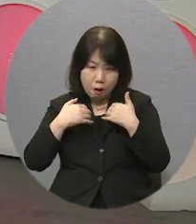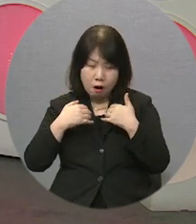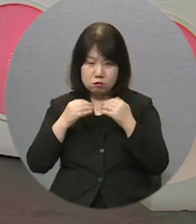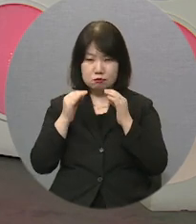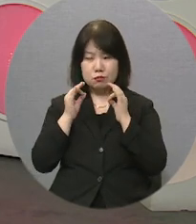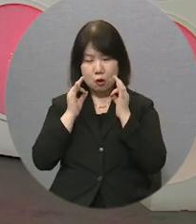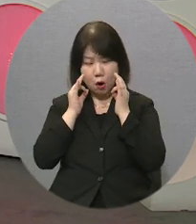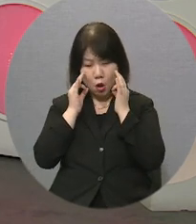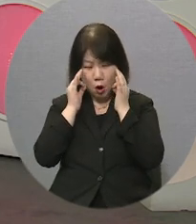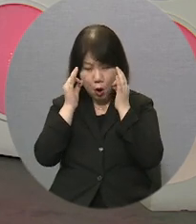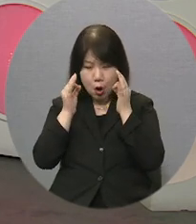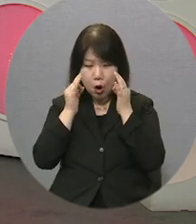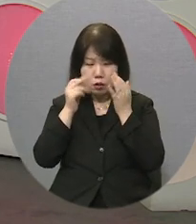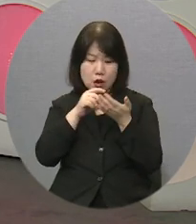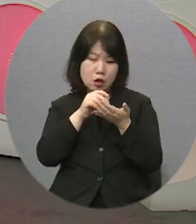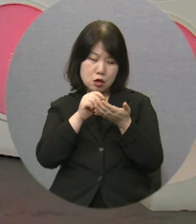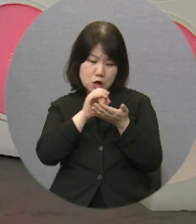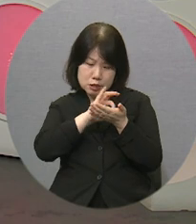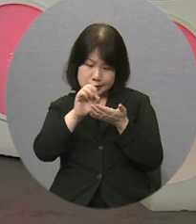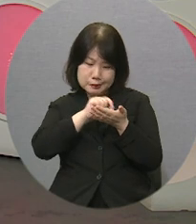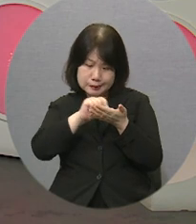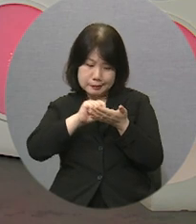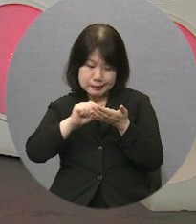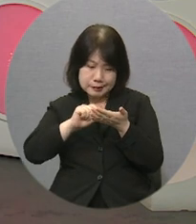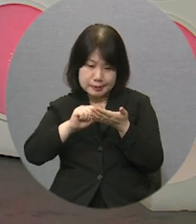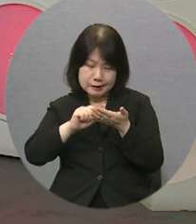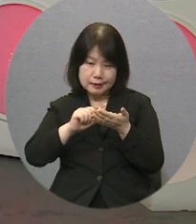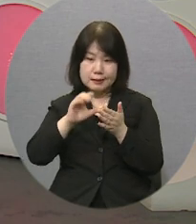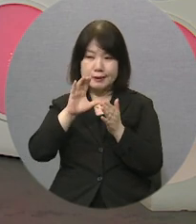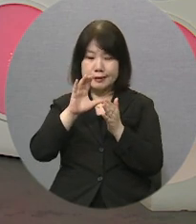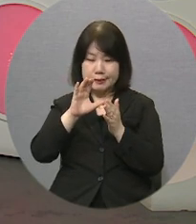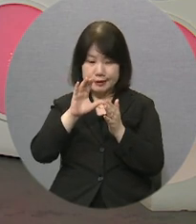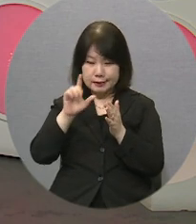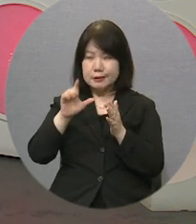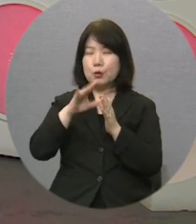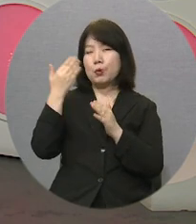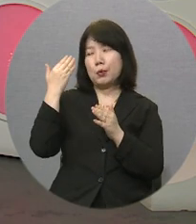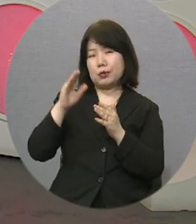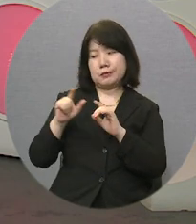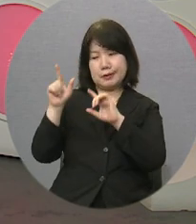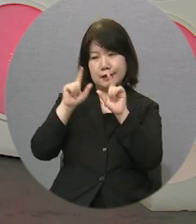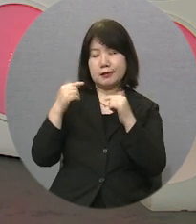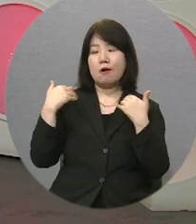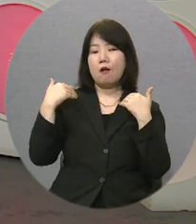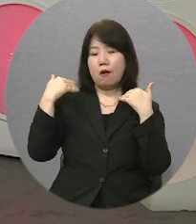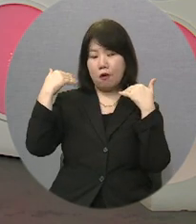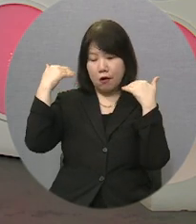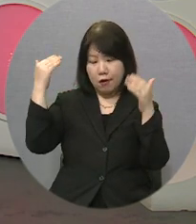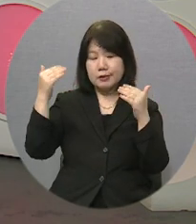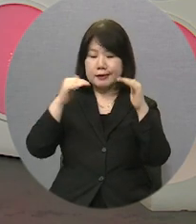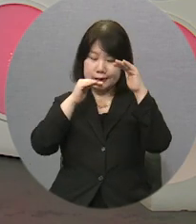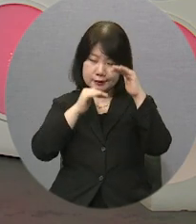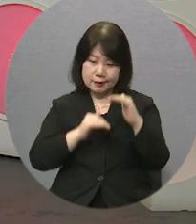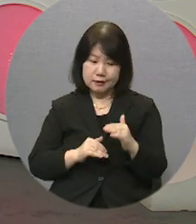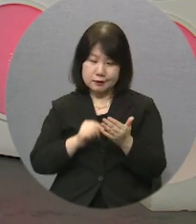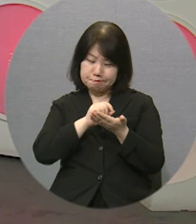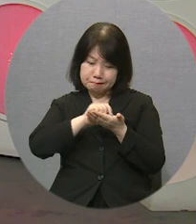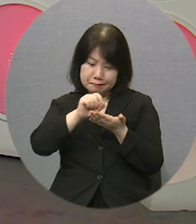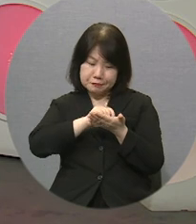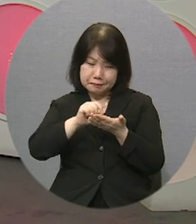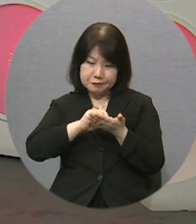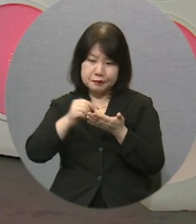정성스레 쓴 그 글에는 이 시대의 어른으로서 하는 당부가 적혀 있었습니다.